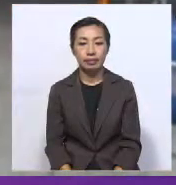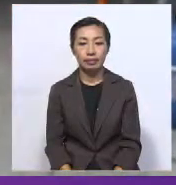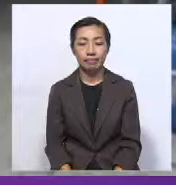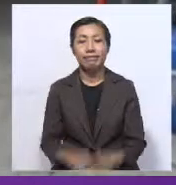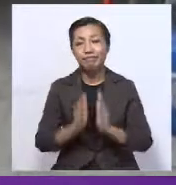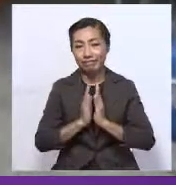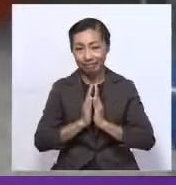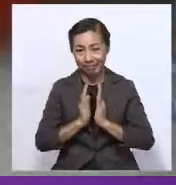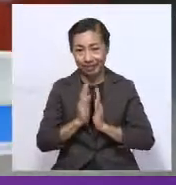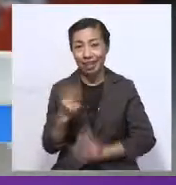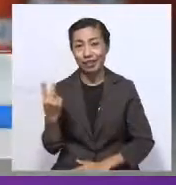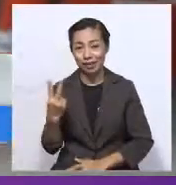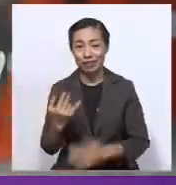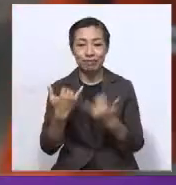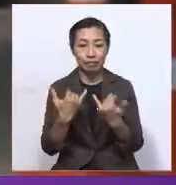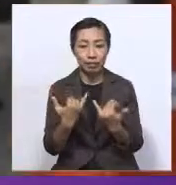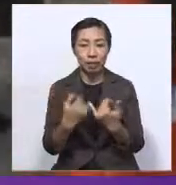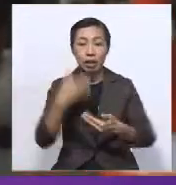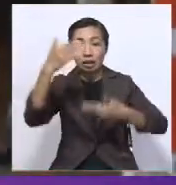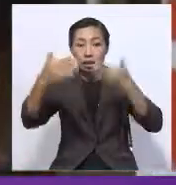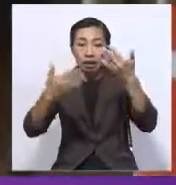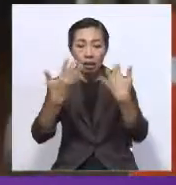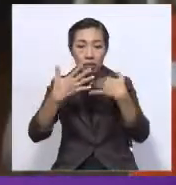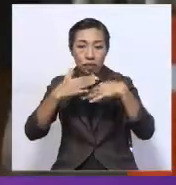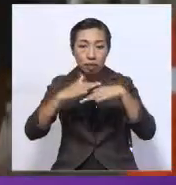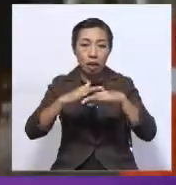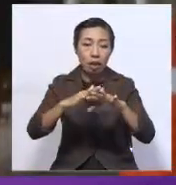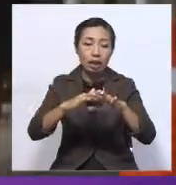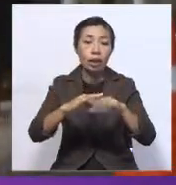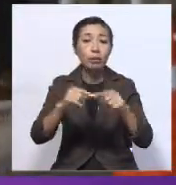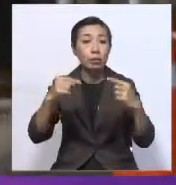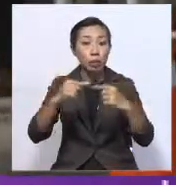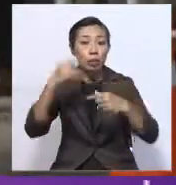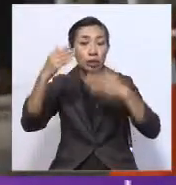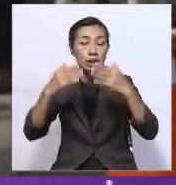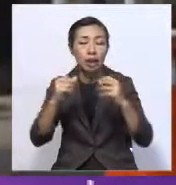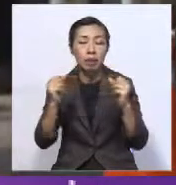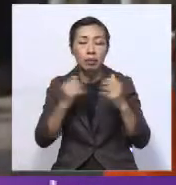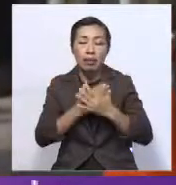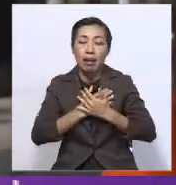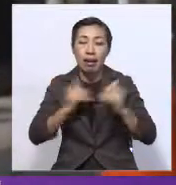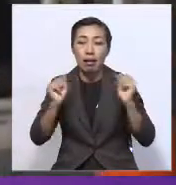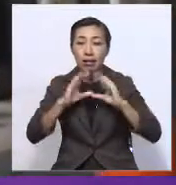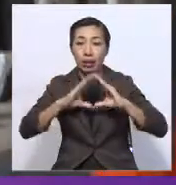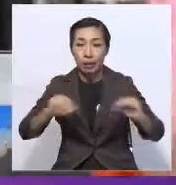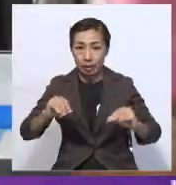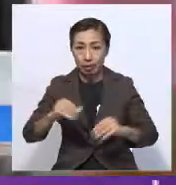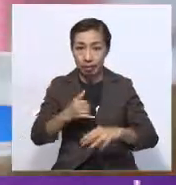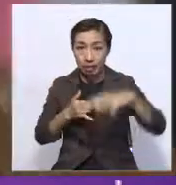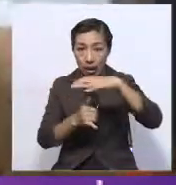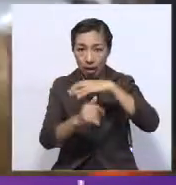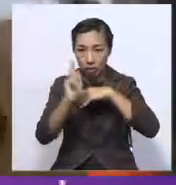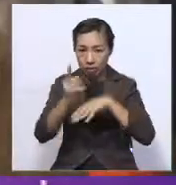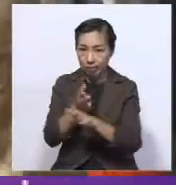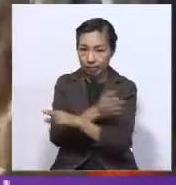ขอบคุณทั้งสองท่านนะคะการเที่ยวชมงานอุ่นไอรักคลายความหนาวค่ะสิ่งหนึ่งที่ทุกคนไม่ควรลืมนะคะนั่นก็คือบัตรประจำตัวประ